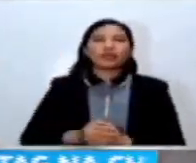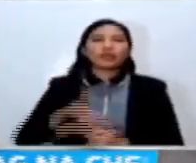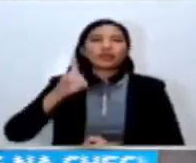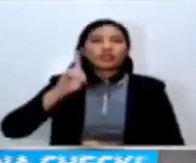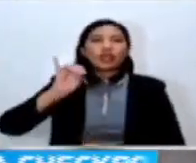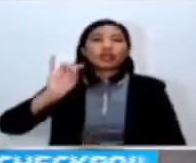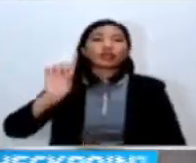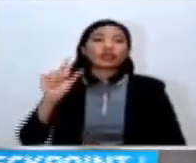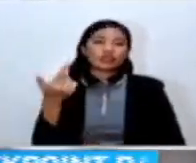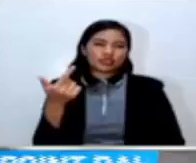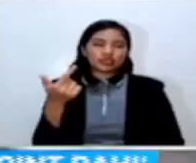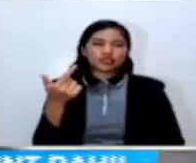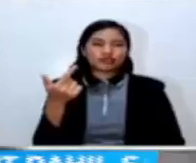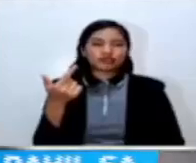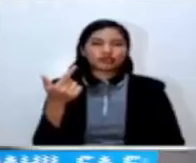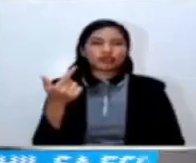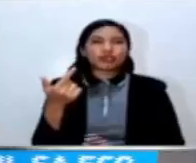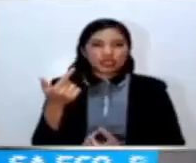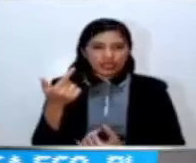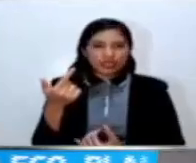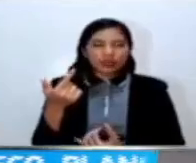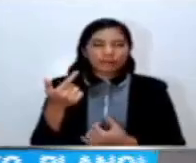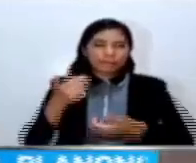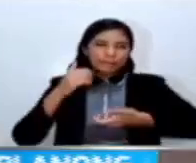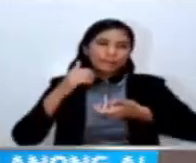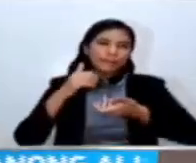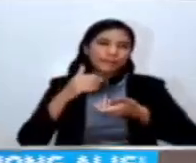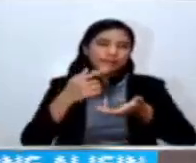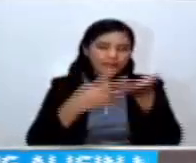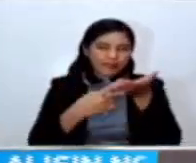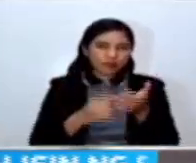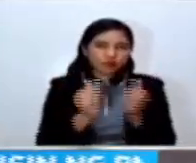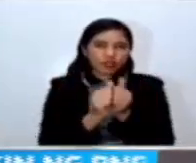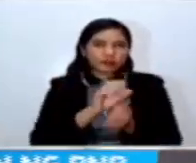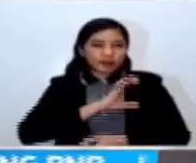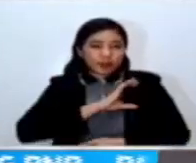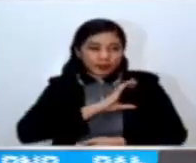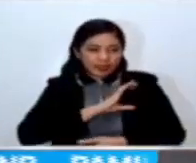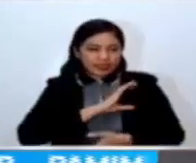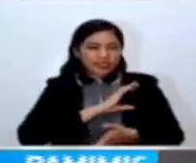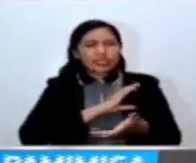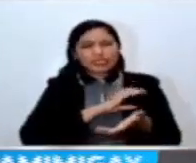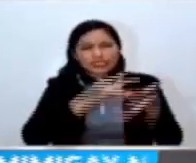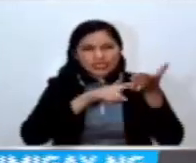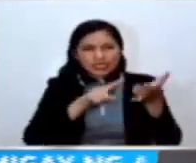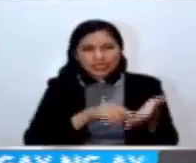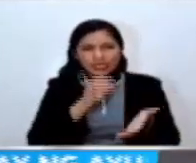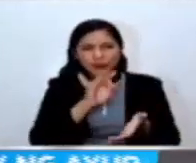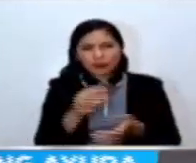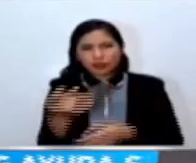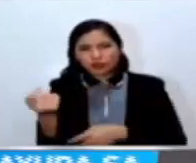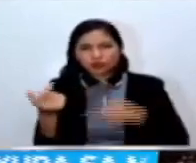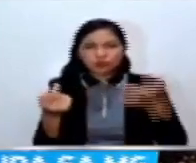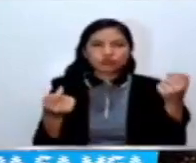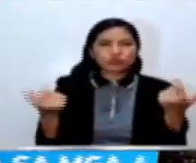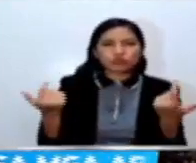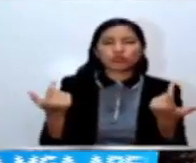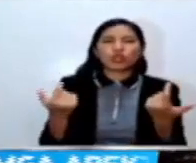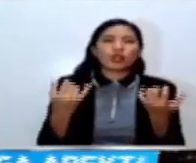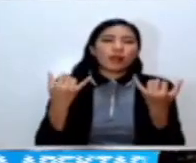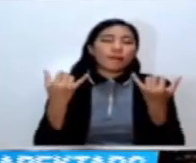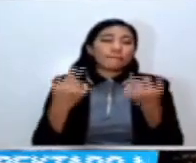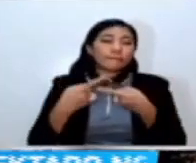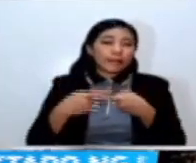tanggalin ng PNP. Kung mangyayari man yan, mahihirapan daw ipatupad ang ilang pulisya gaya ng curfew. Posible rin daw may mga non-apor